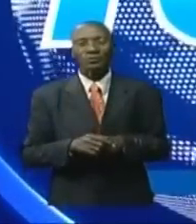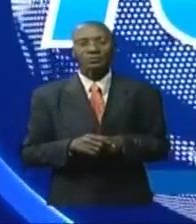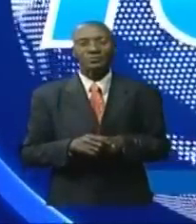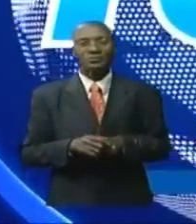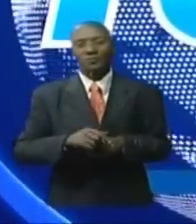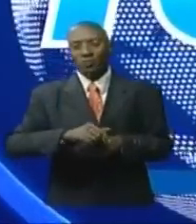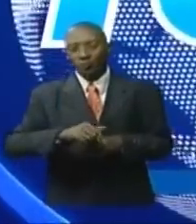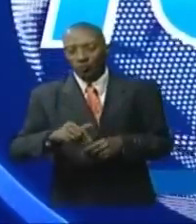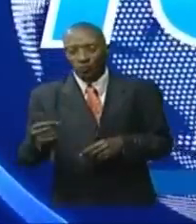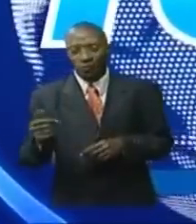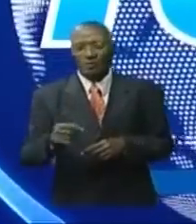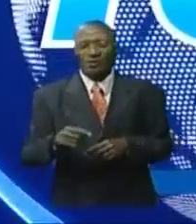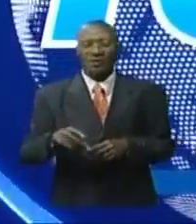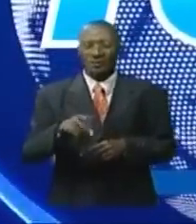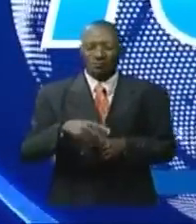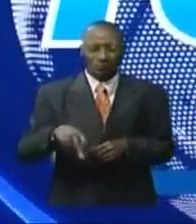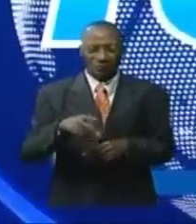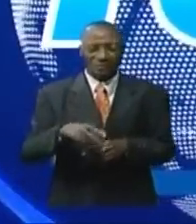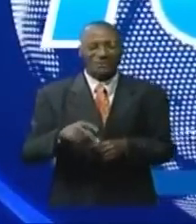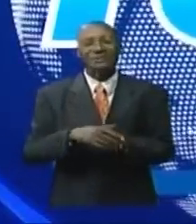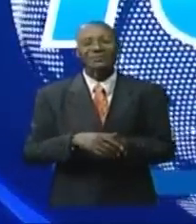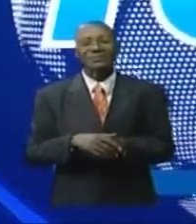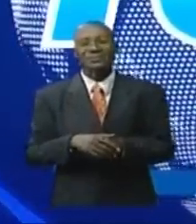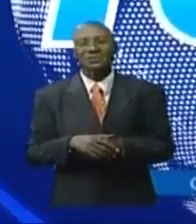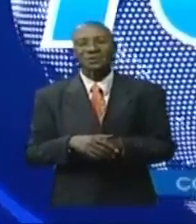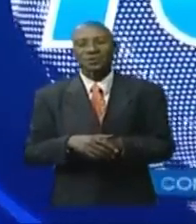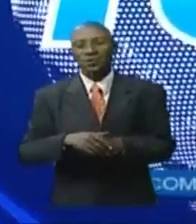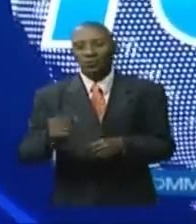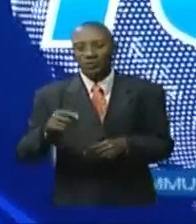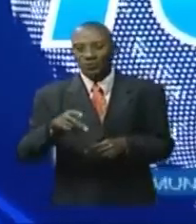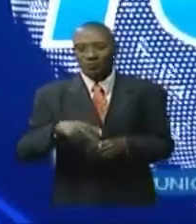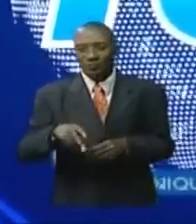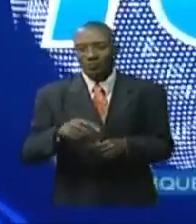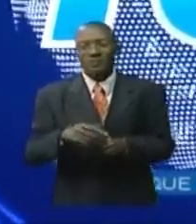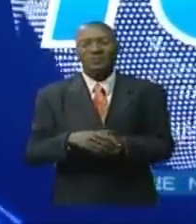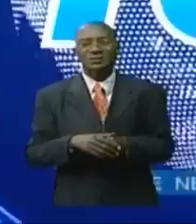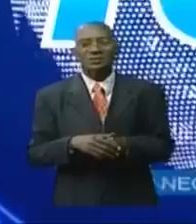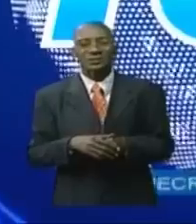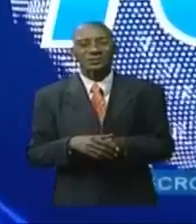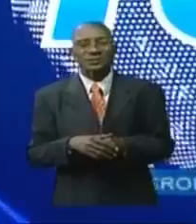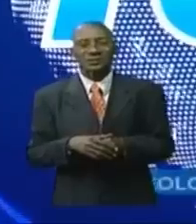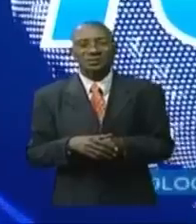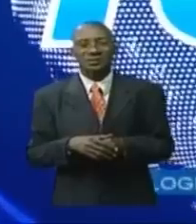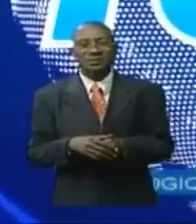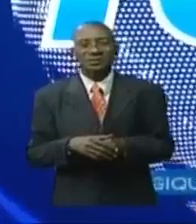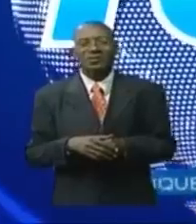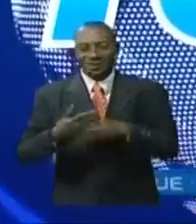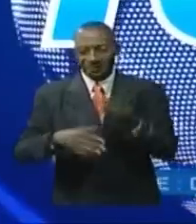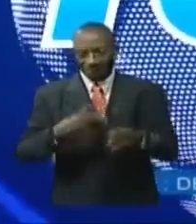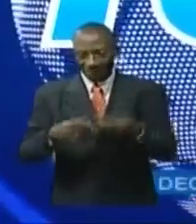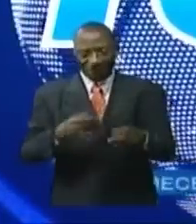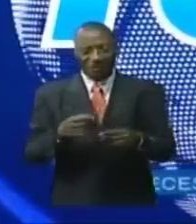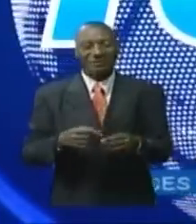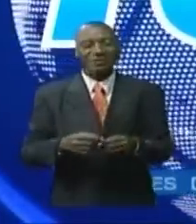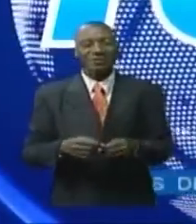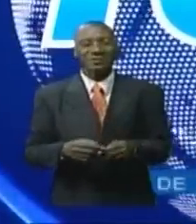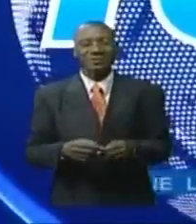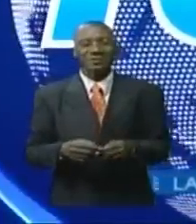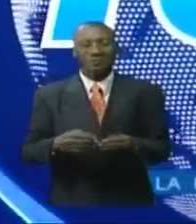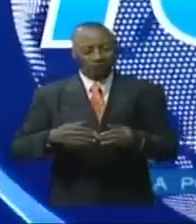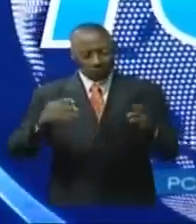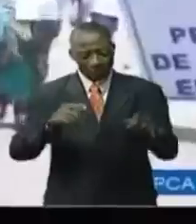par le Conseil national des techniciens en pharmacie du Congo. Ils peuvent désormais exercer leur métier. Images et commentaires,